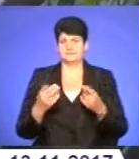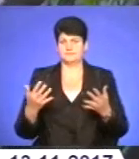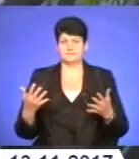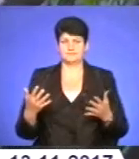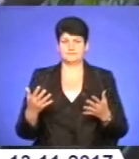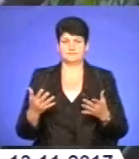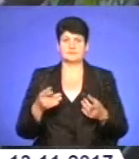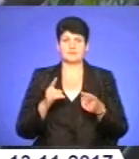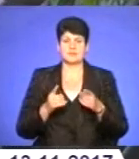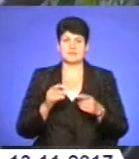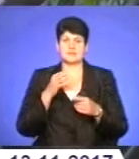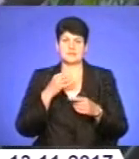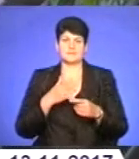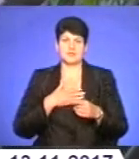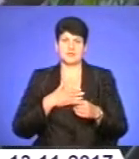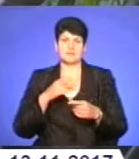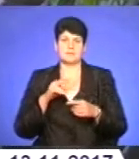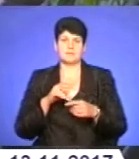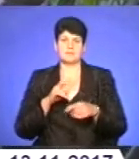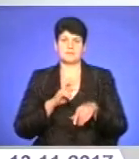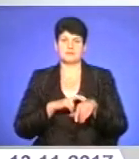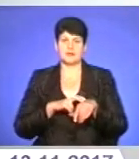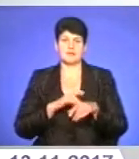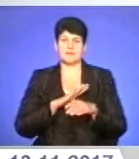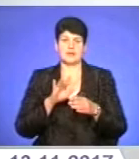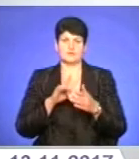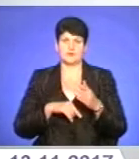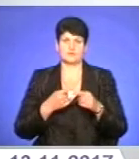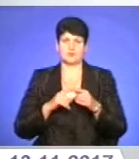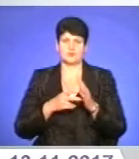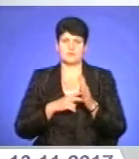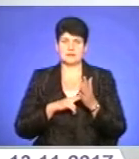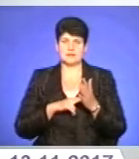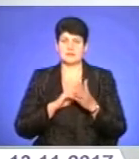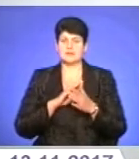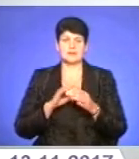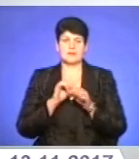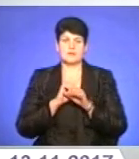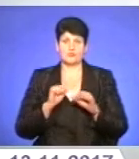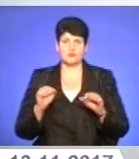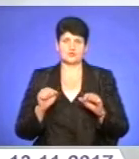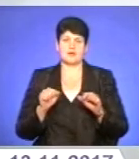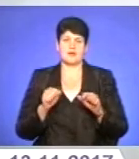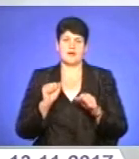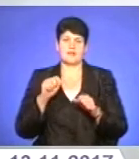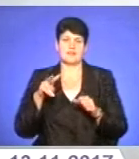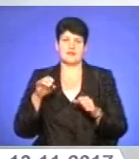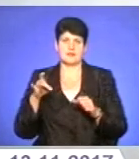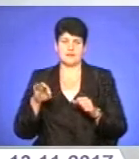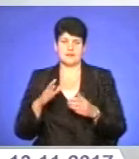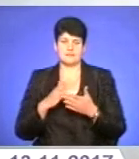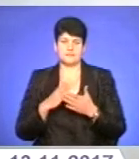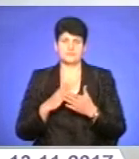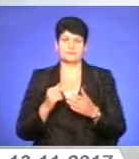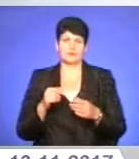наслідків. Справді сказати, нашим педіатрам не довіряю в цьому плані. Не можна нам, алергію має, атопічний дерматит. Ми йдемо якраз до